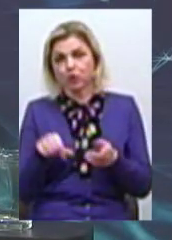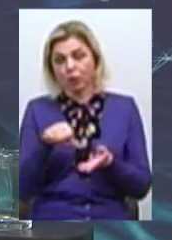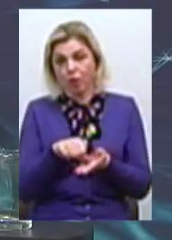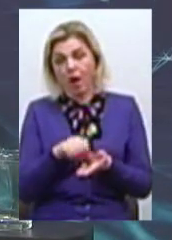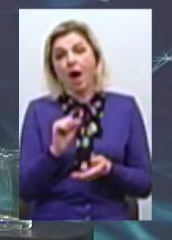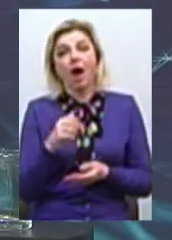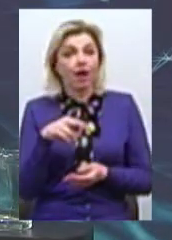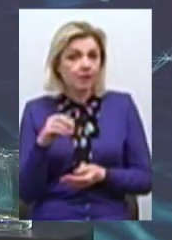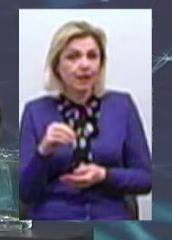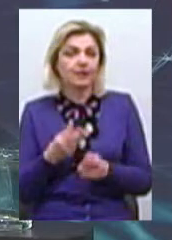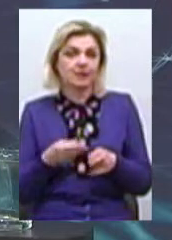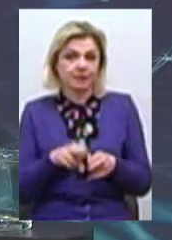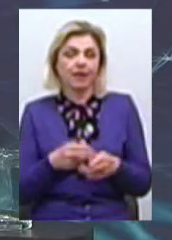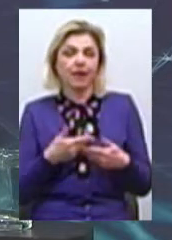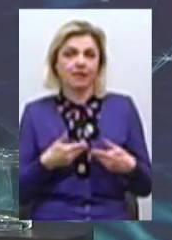нас